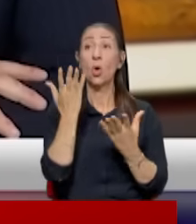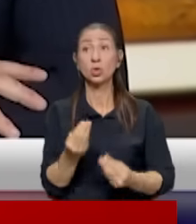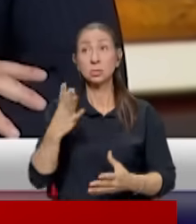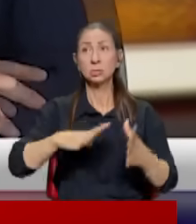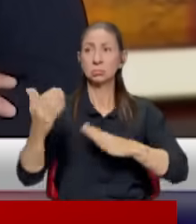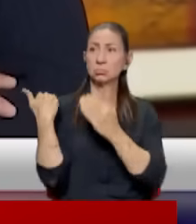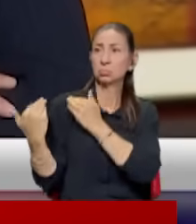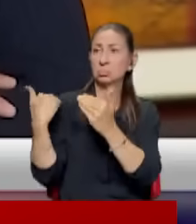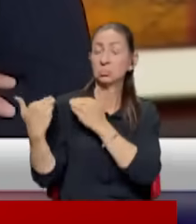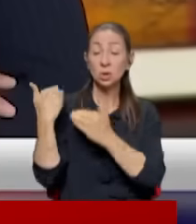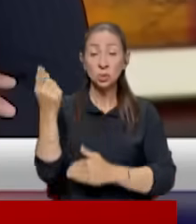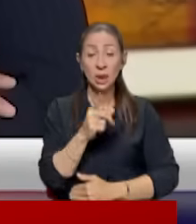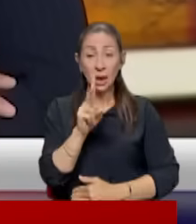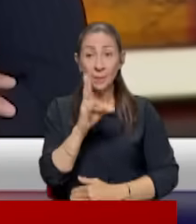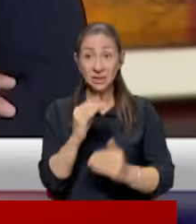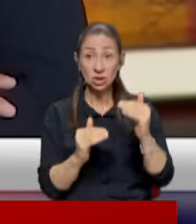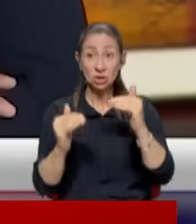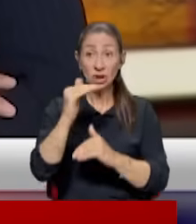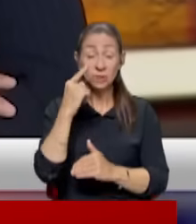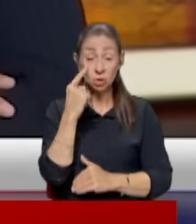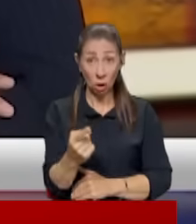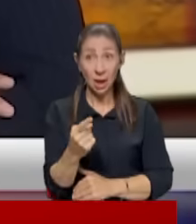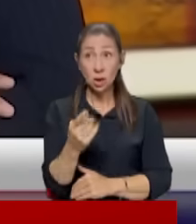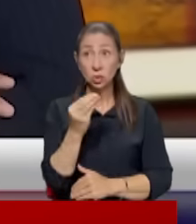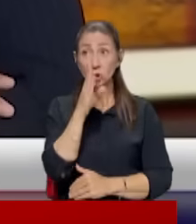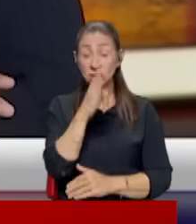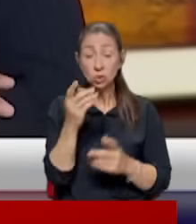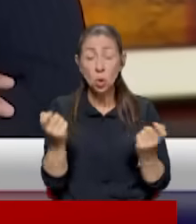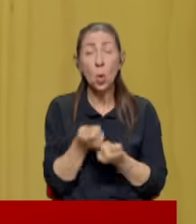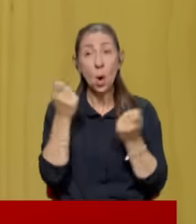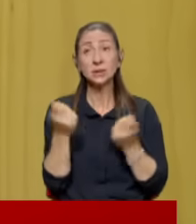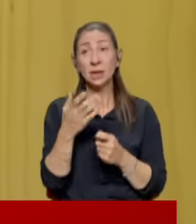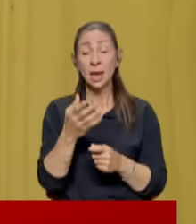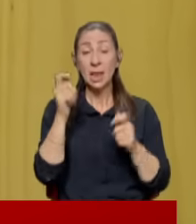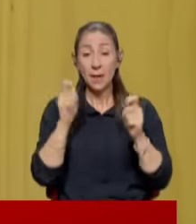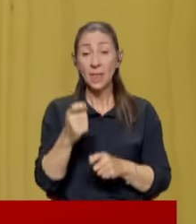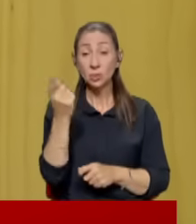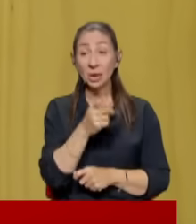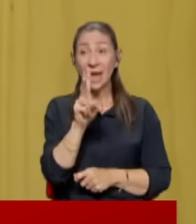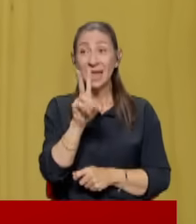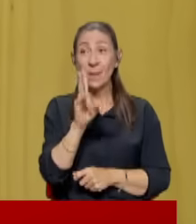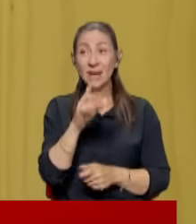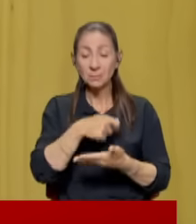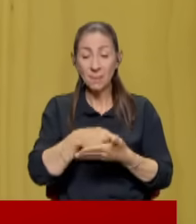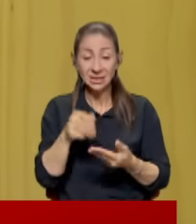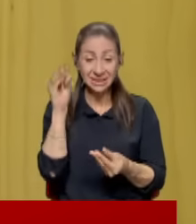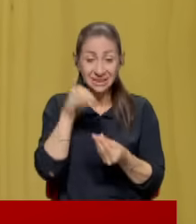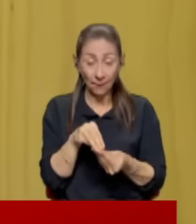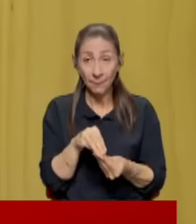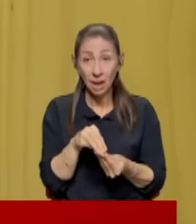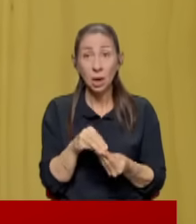olduğunu söylediler. %25'e çıkartılması noktasında da çok ciddi bir çaba sarf ettiler. Yapılan %25'lik maaş